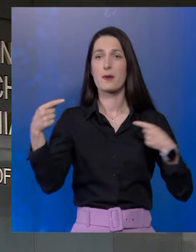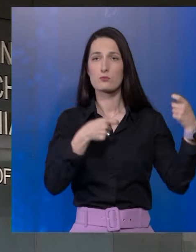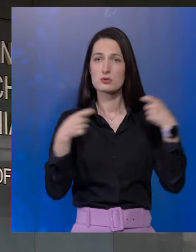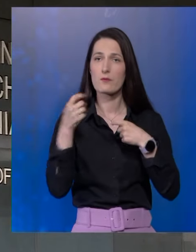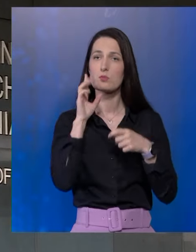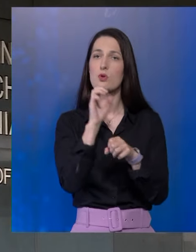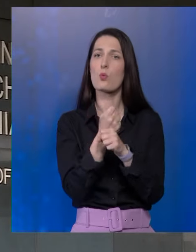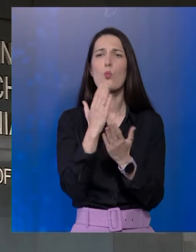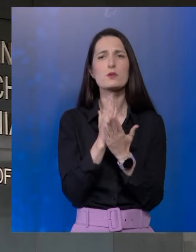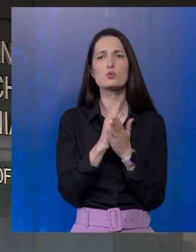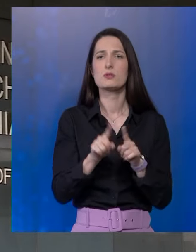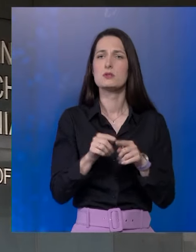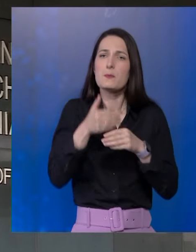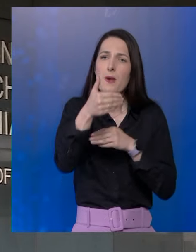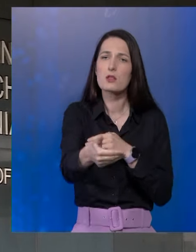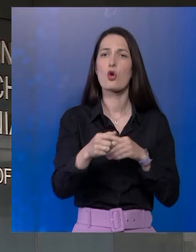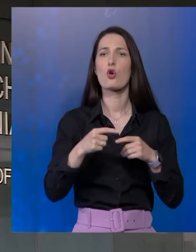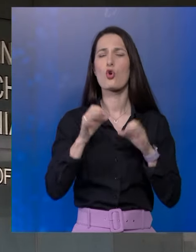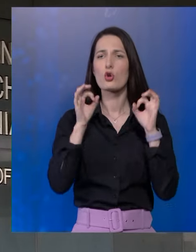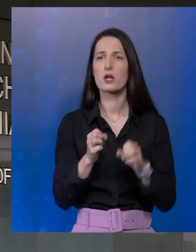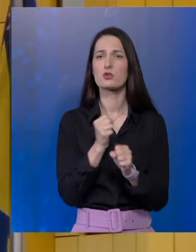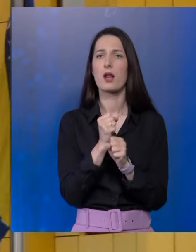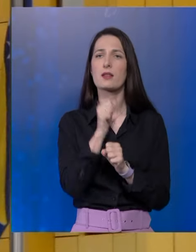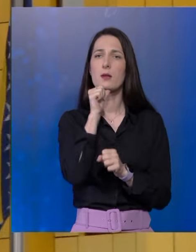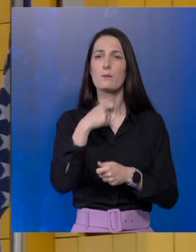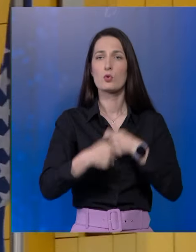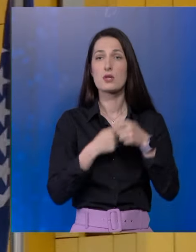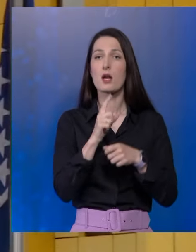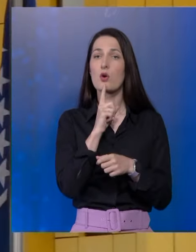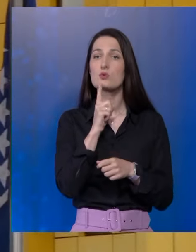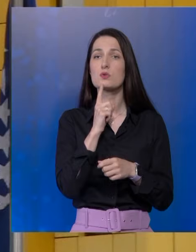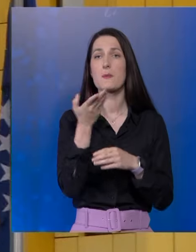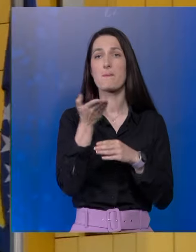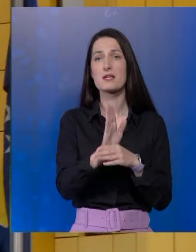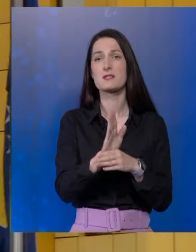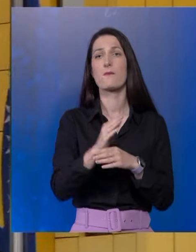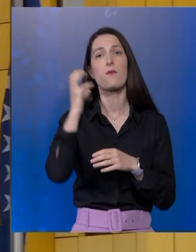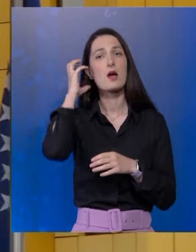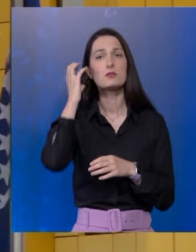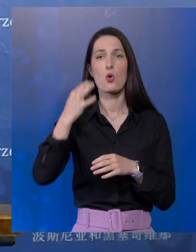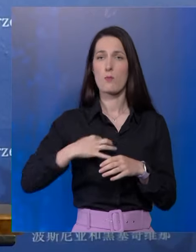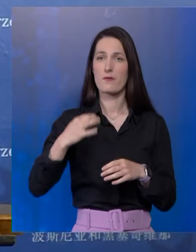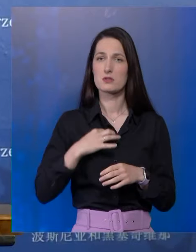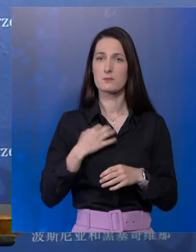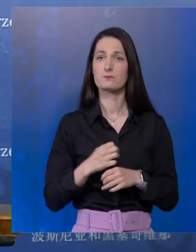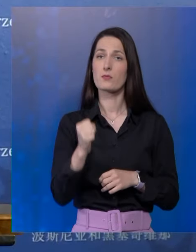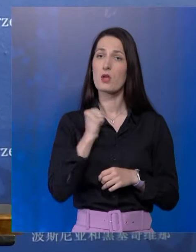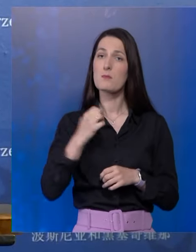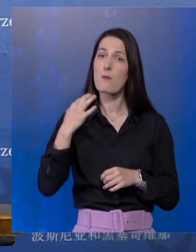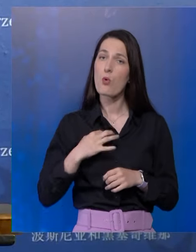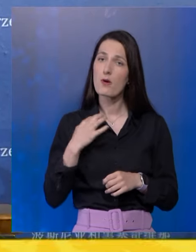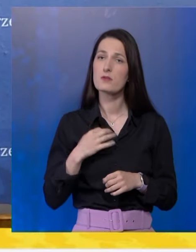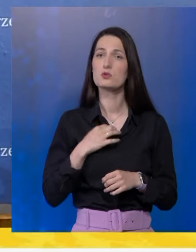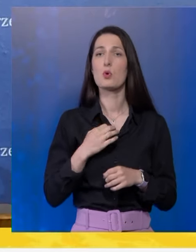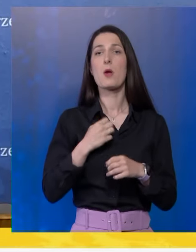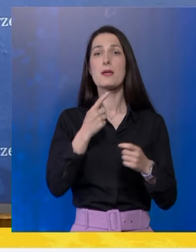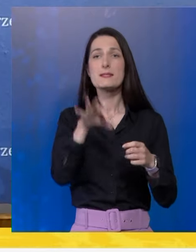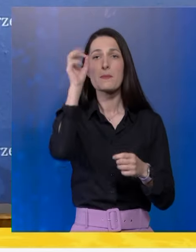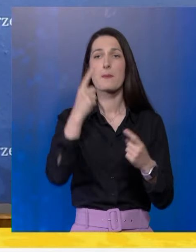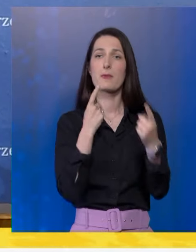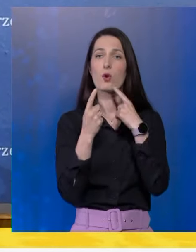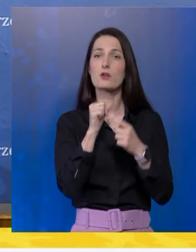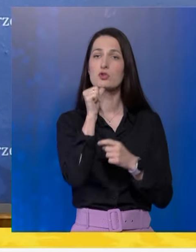Bosni i Hercegovini uvijek su ispred konkretnog rada i posla na koji su se predstavnici vlasti obavezali. Imamo obvezu u ovom